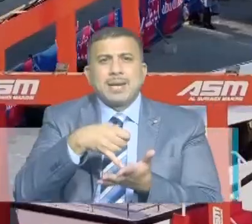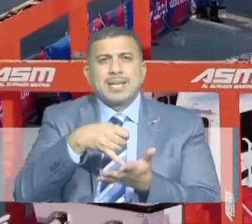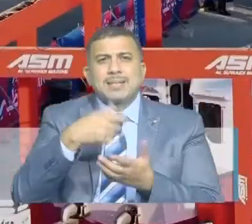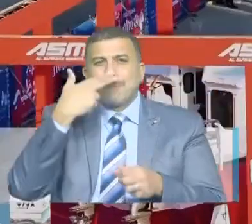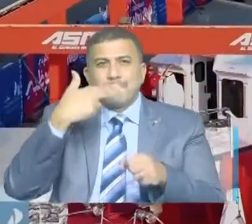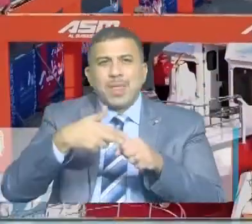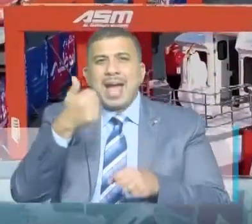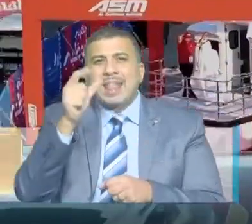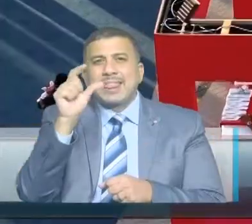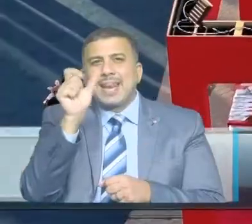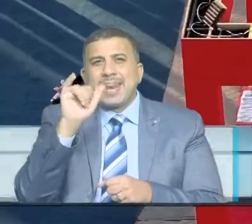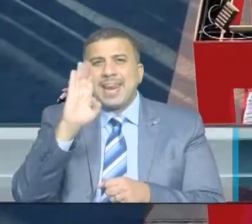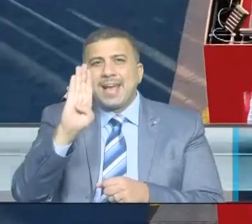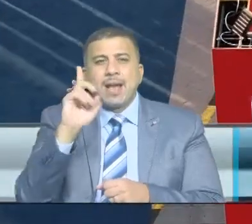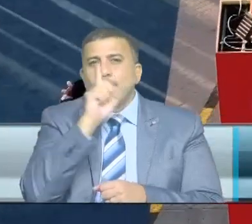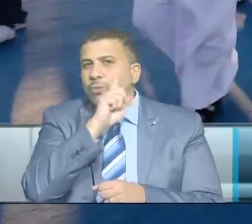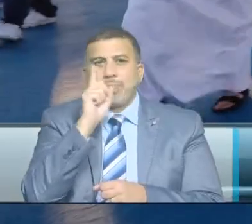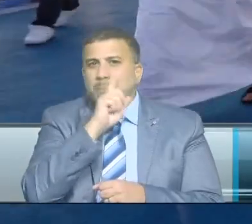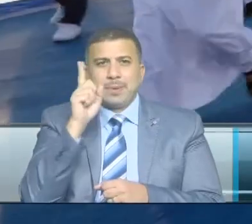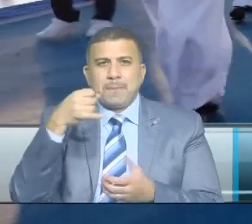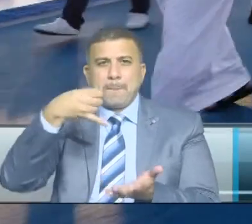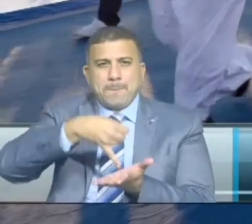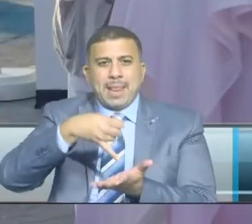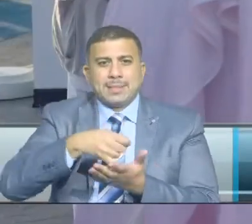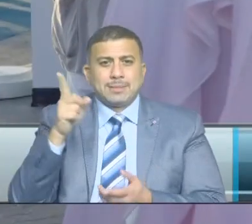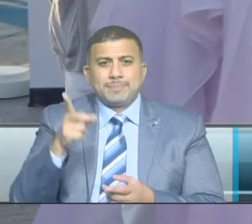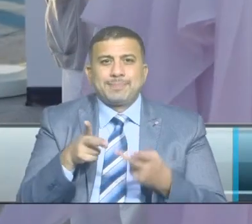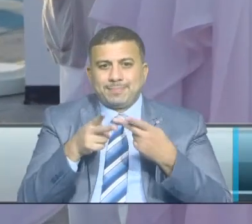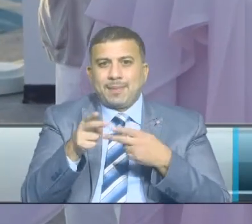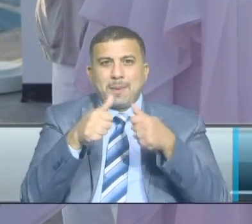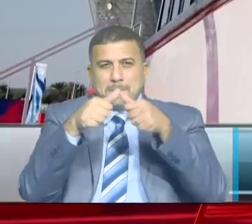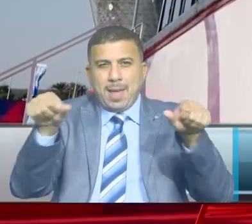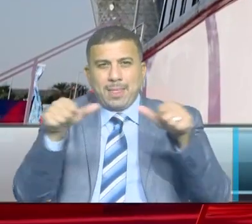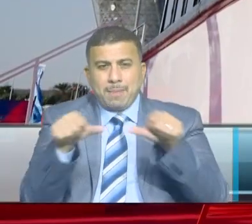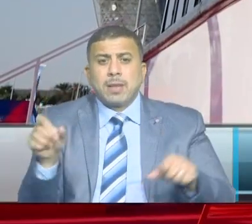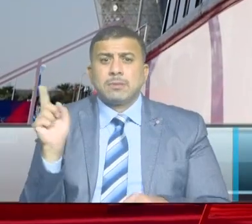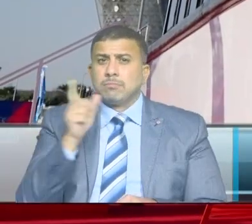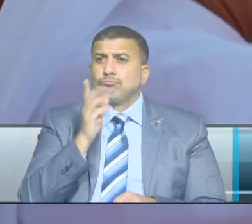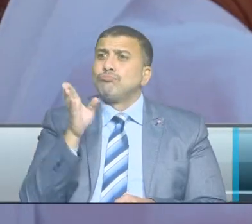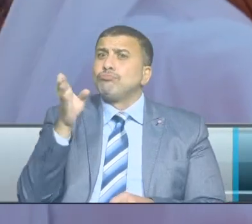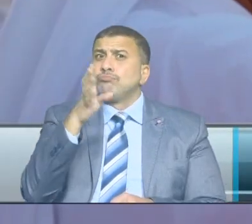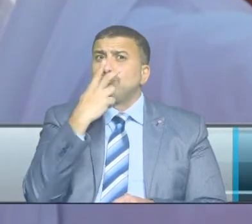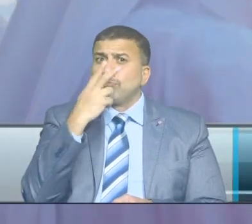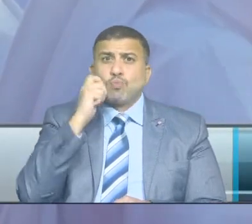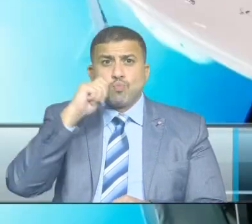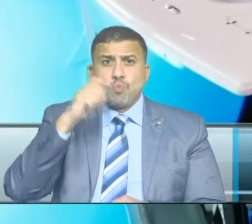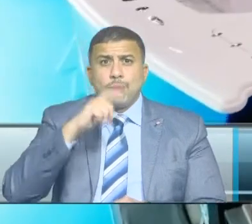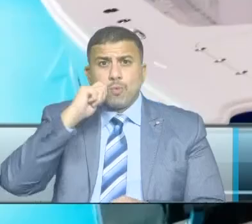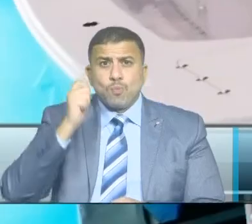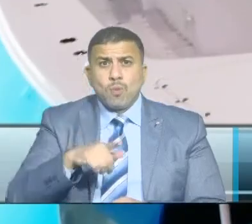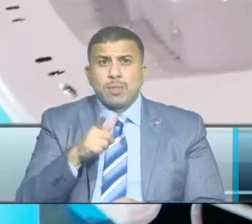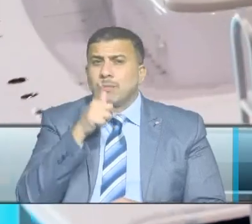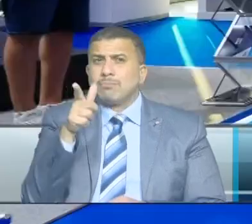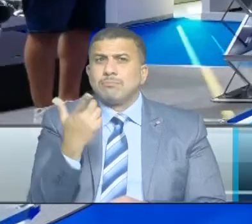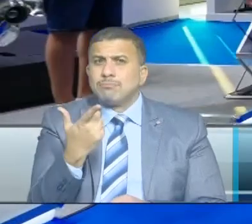في مركز ادنك بابو ظبي واطلع سمو ولي عهد ابو ظبي على عدد من الاجنحه الوطنيه والعالميه